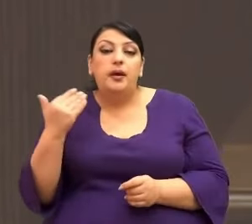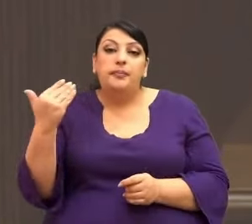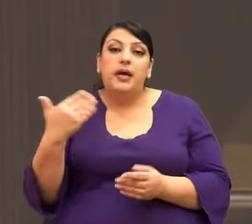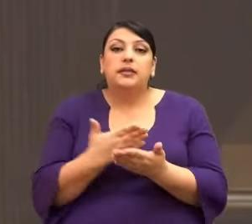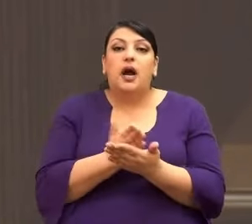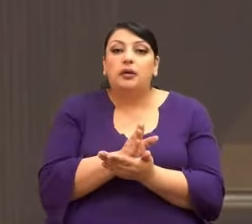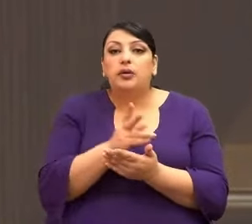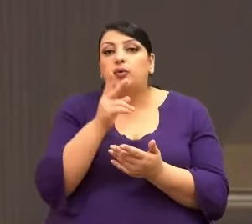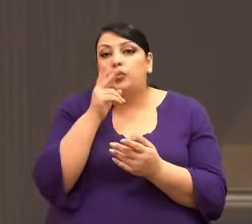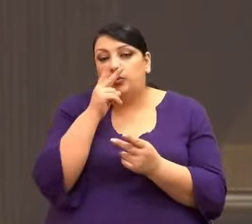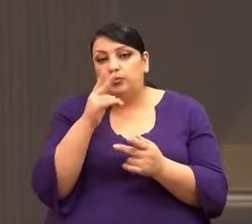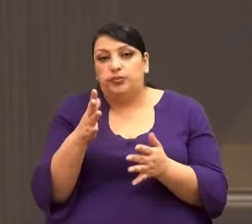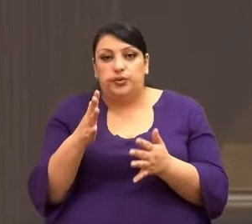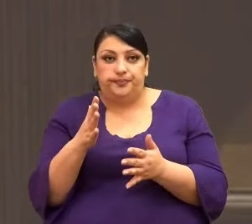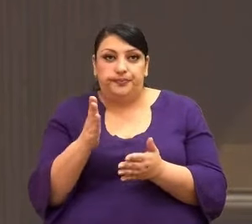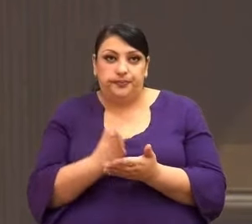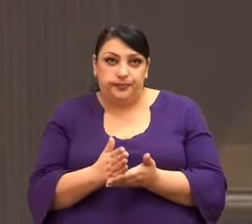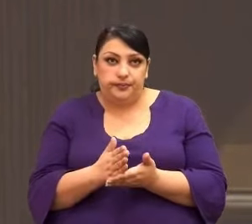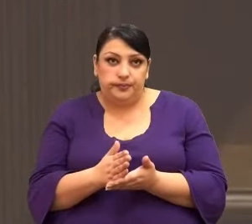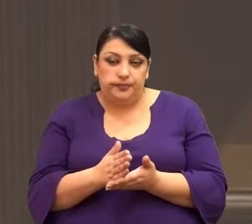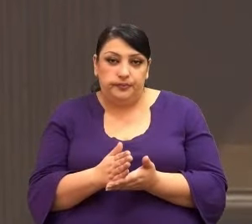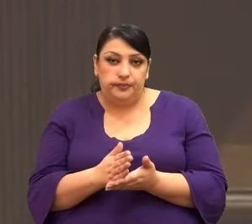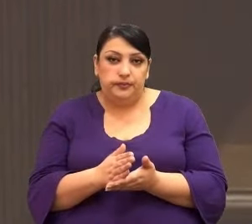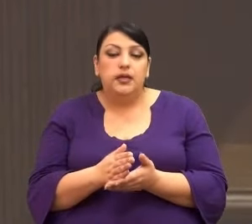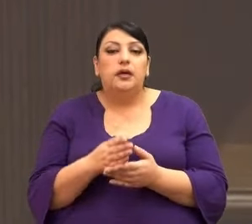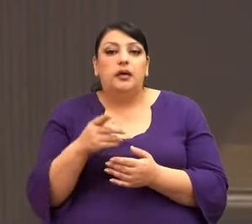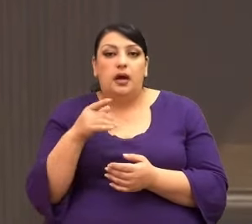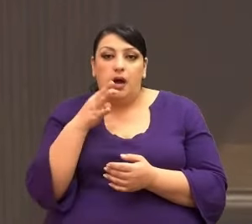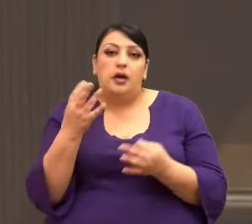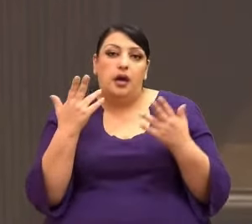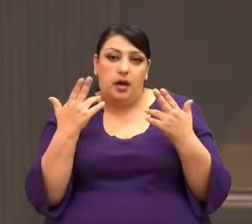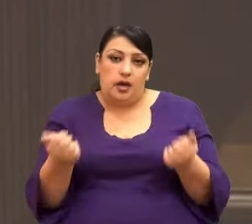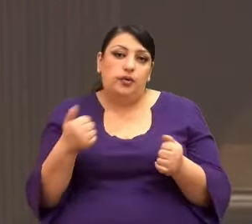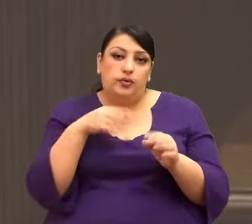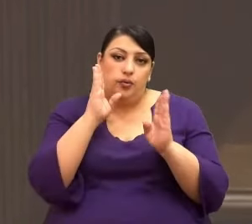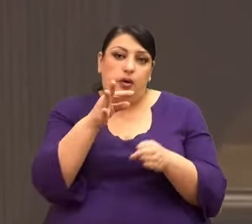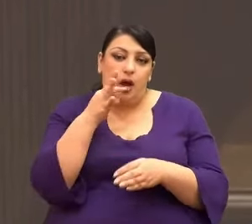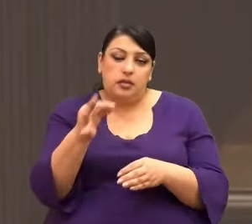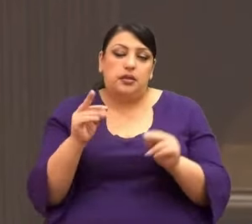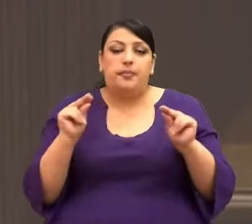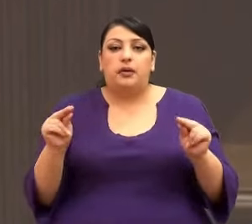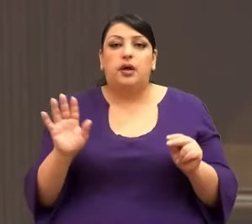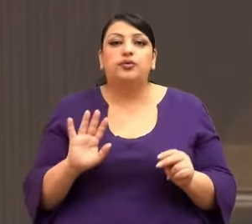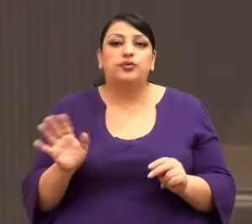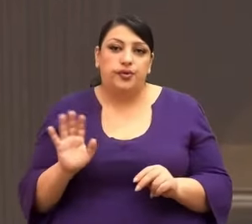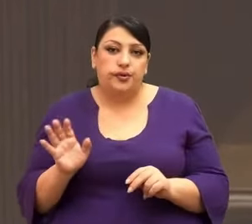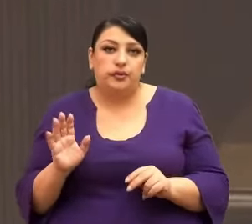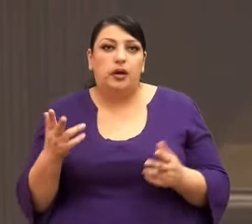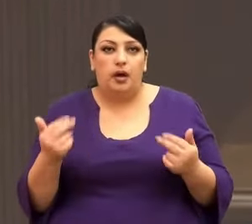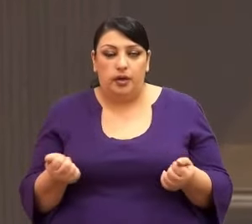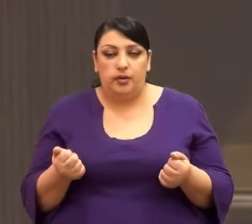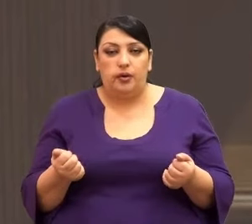քաղաքականությունն արտացոլված է։ Ինչ վերաբերում է անարդարությանը, այո, ուղիղ եմ պատասխանում ձեր հարցին, գործող հարկային համակարգը